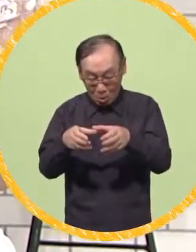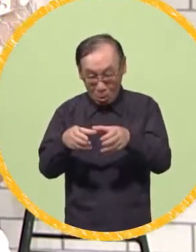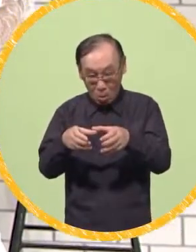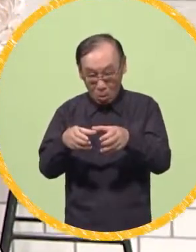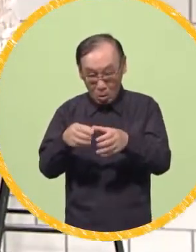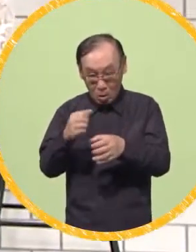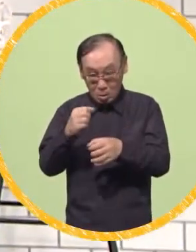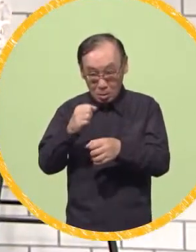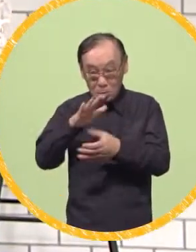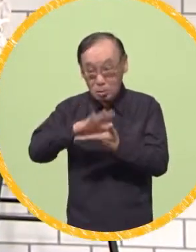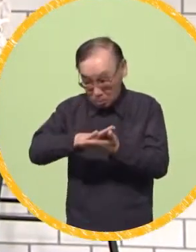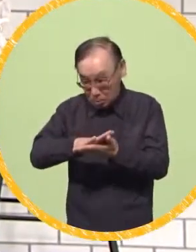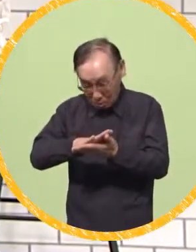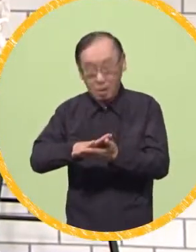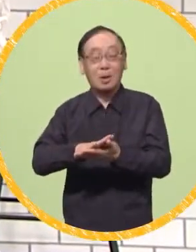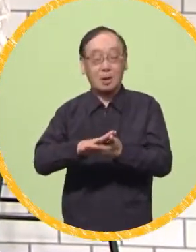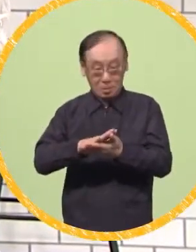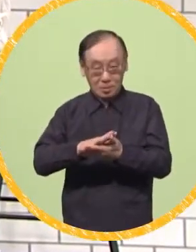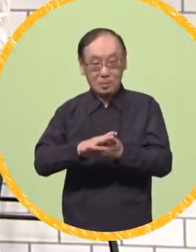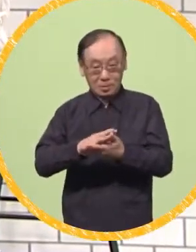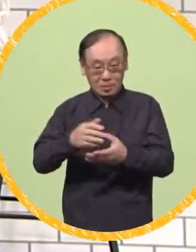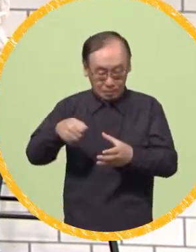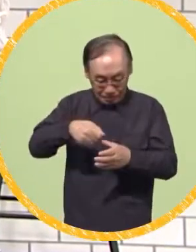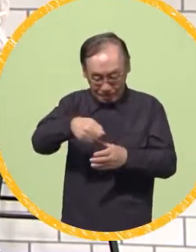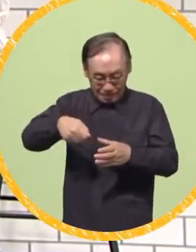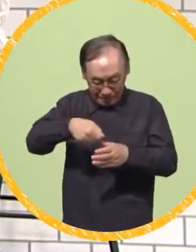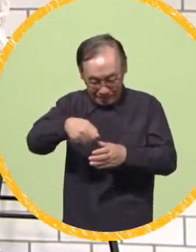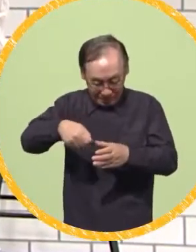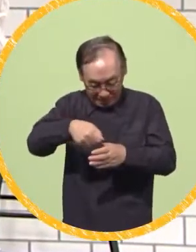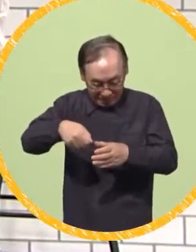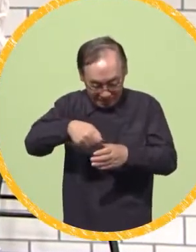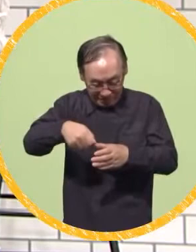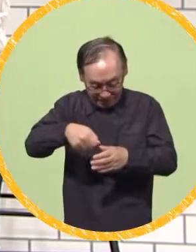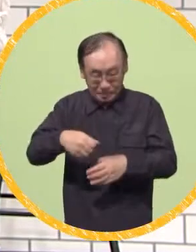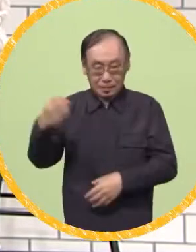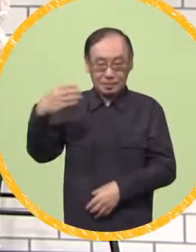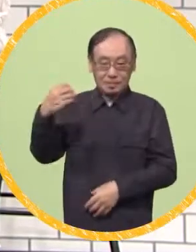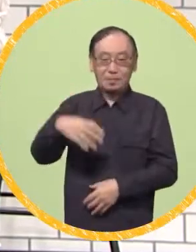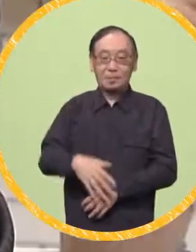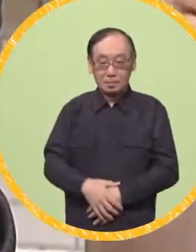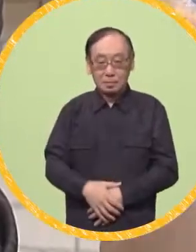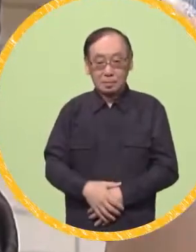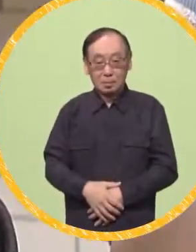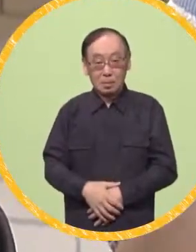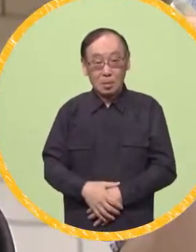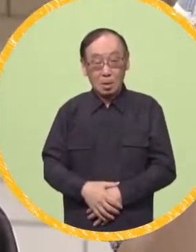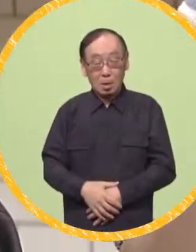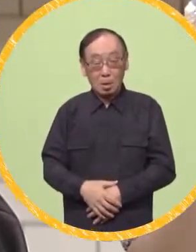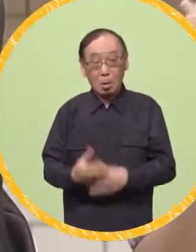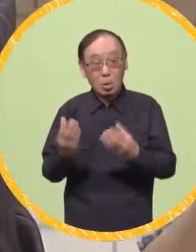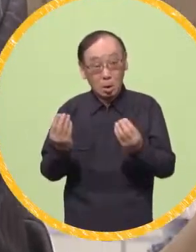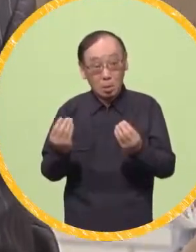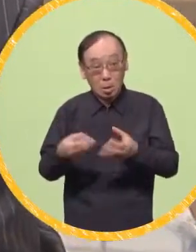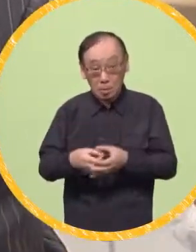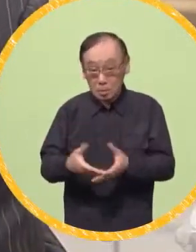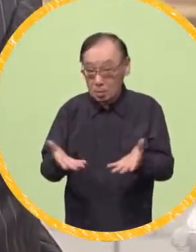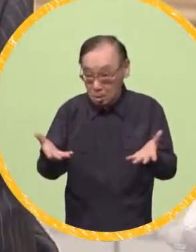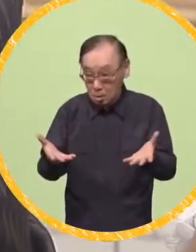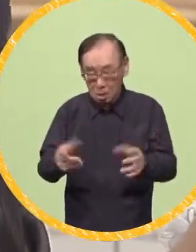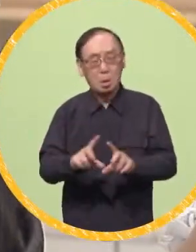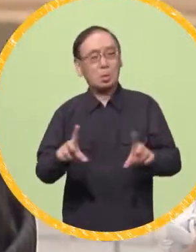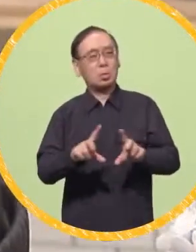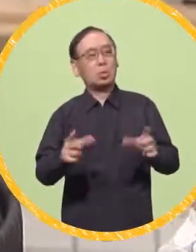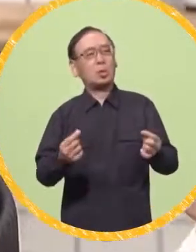ハイあのクズいただいておりますはい出展されそう芸人会当日の